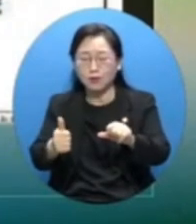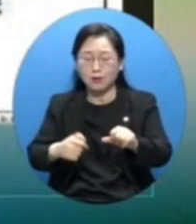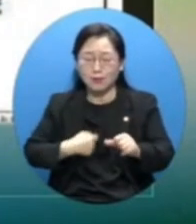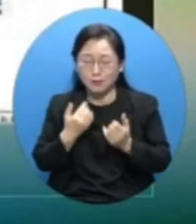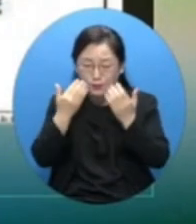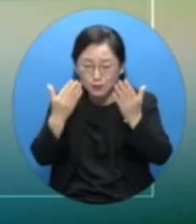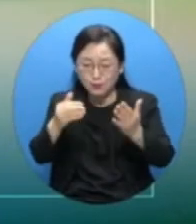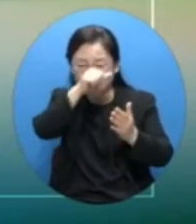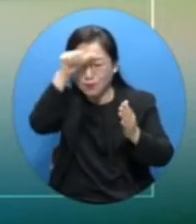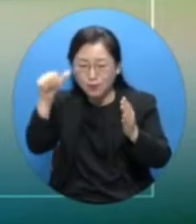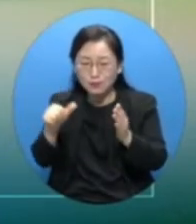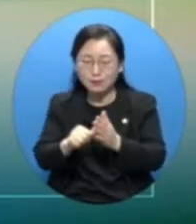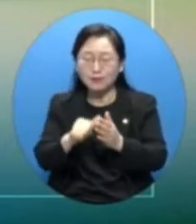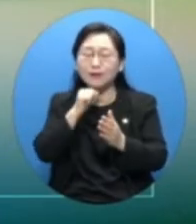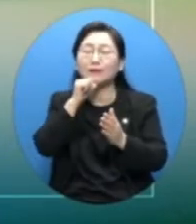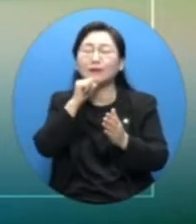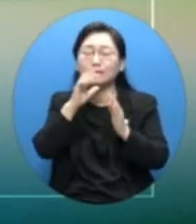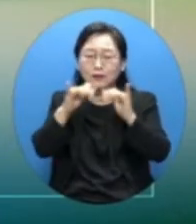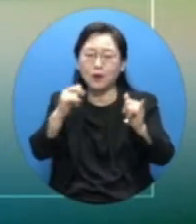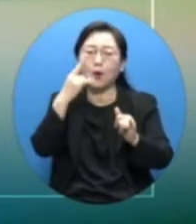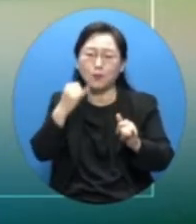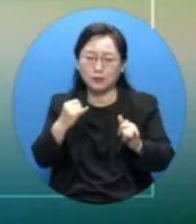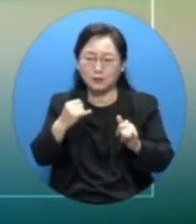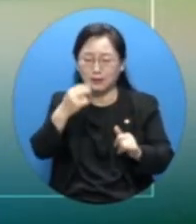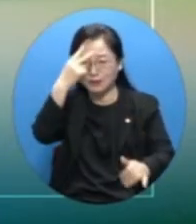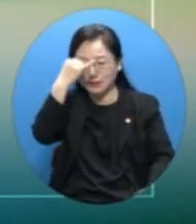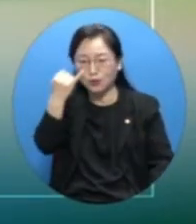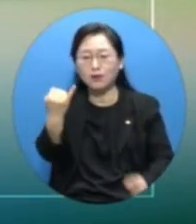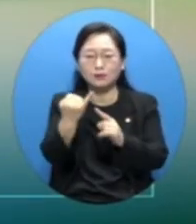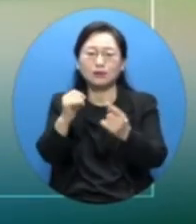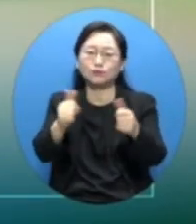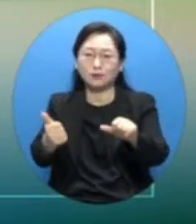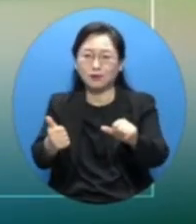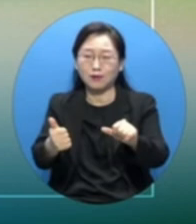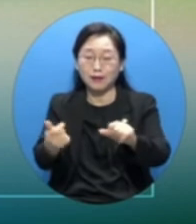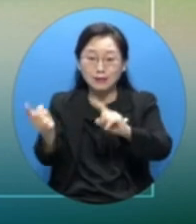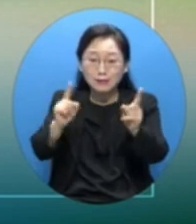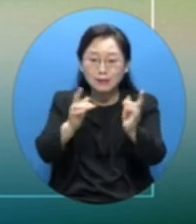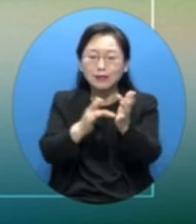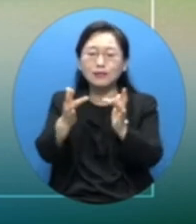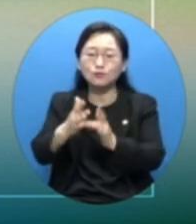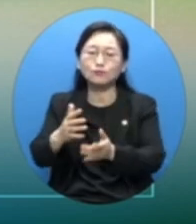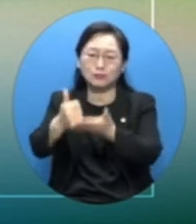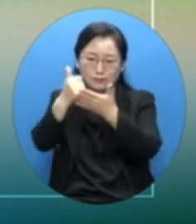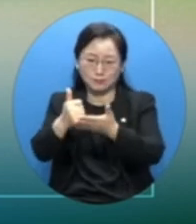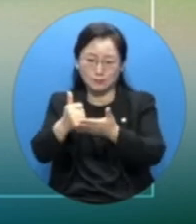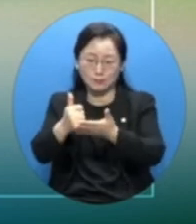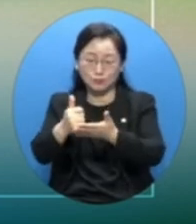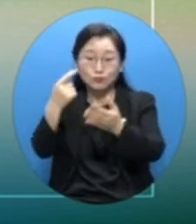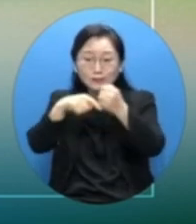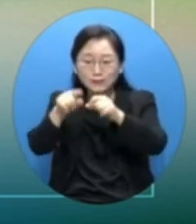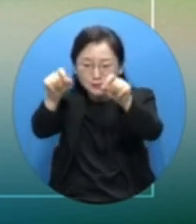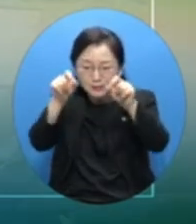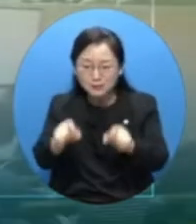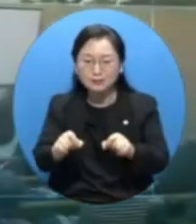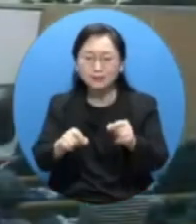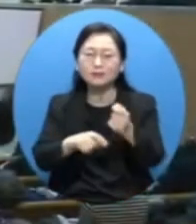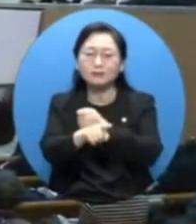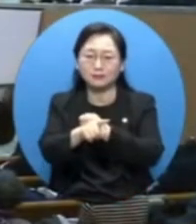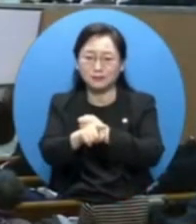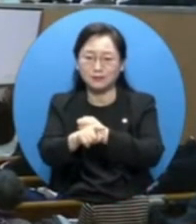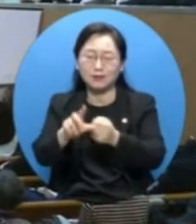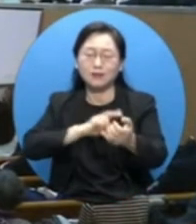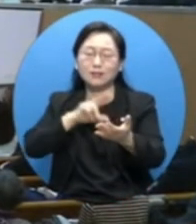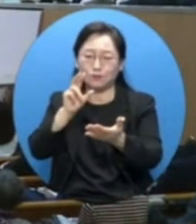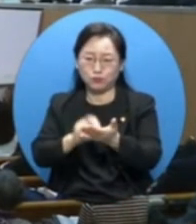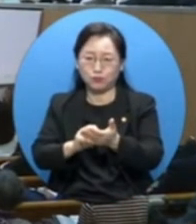바친 빈민의 어머니 서서평양 서거 부제는 재생한 예수입니다. 예수님처럼 살았다 그래서 그 제목을